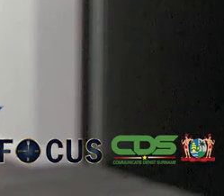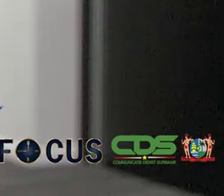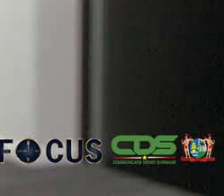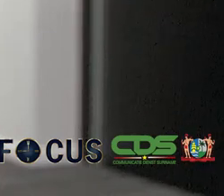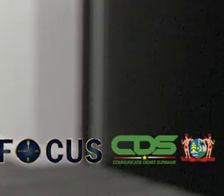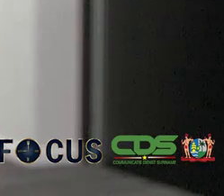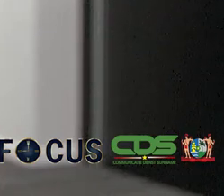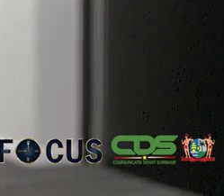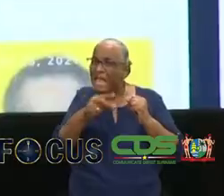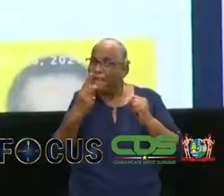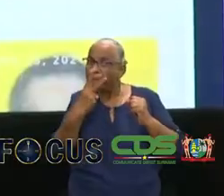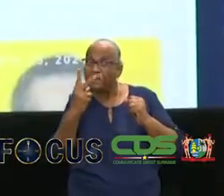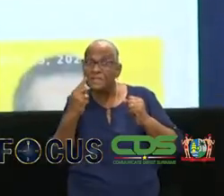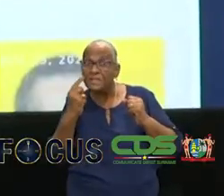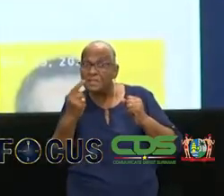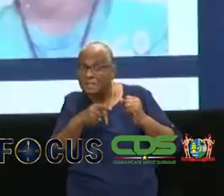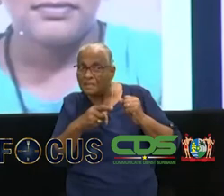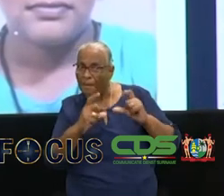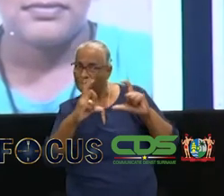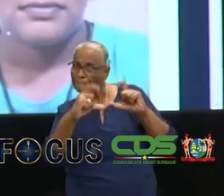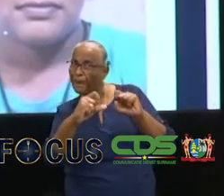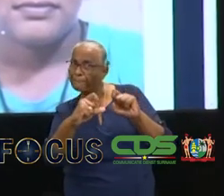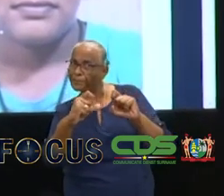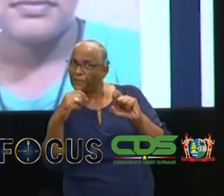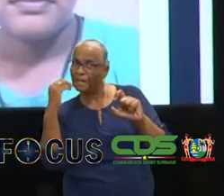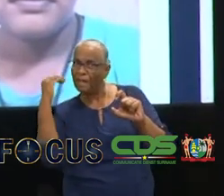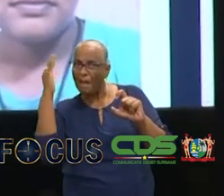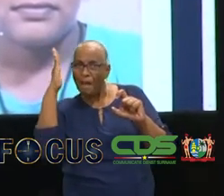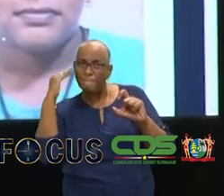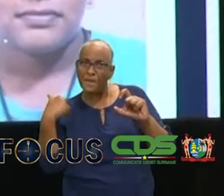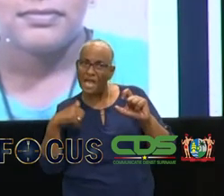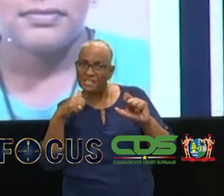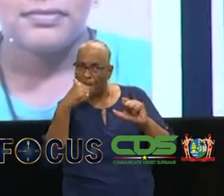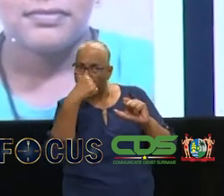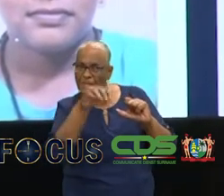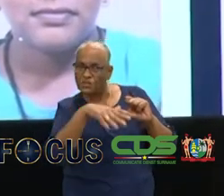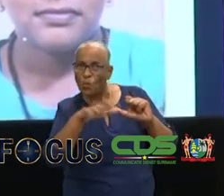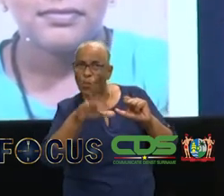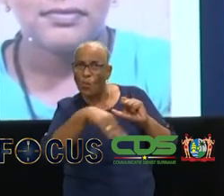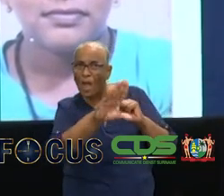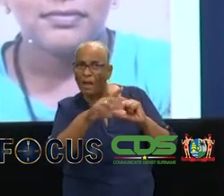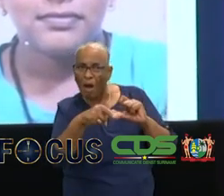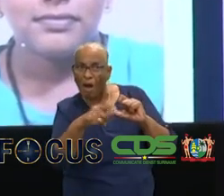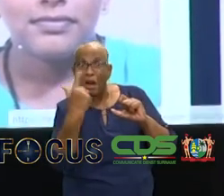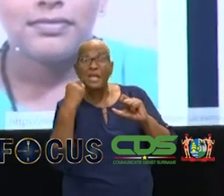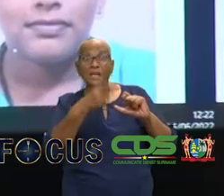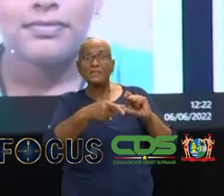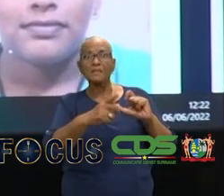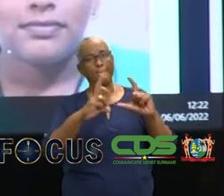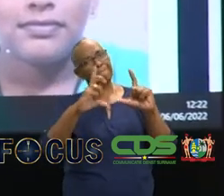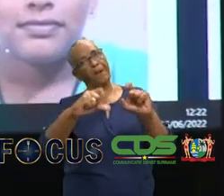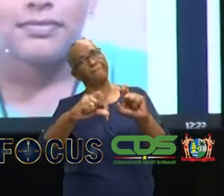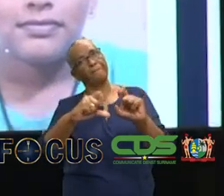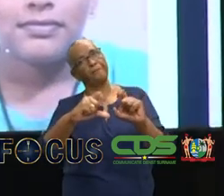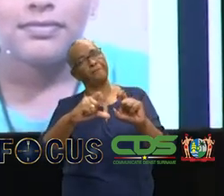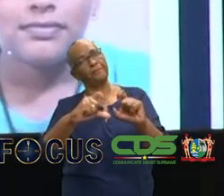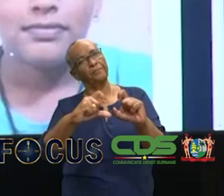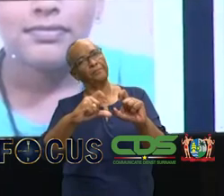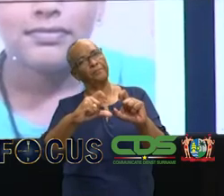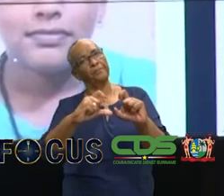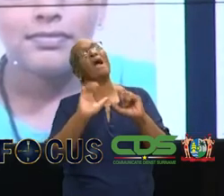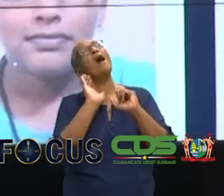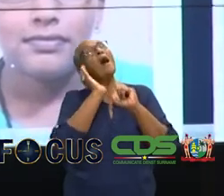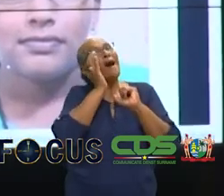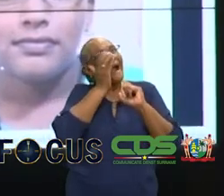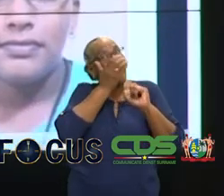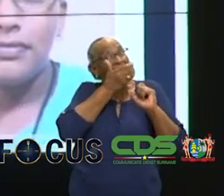dus een platform dat eigenlijk voor iedereen bestemd is. Het is voor elke burger van het land bestemd, van klein tot groot,